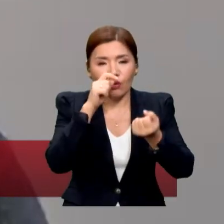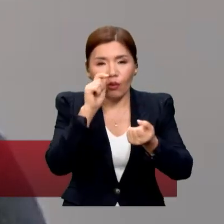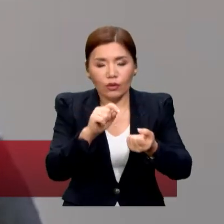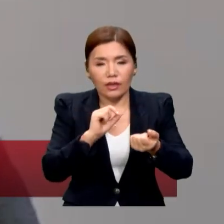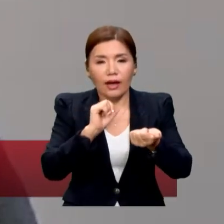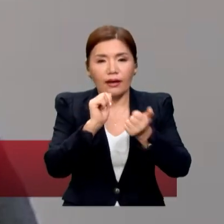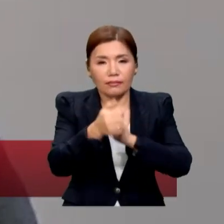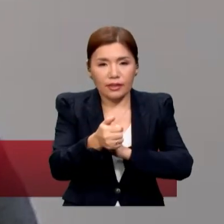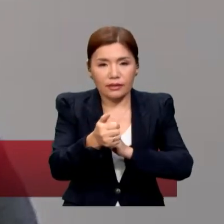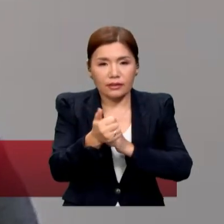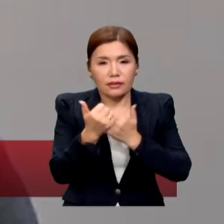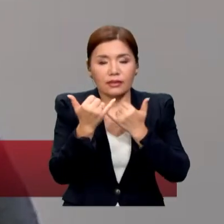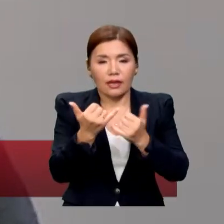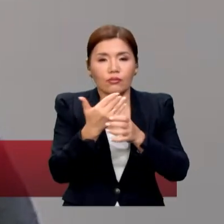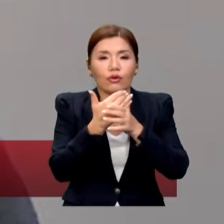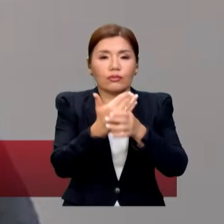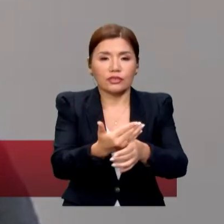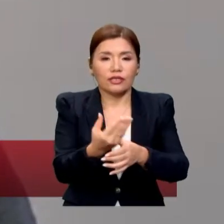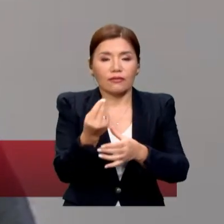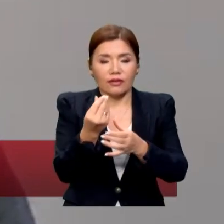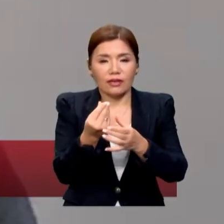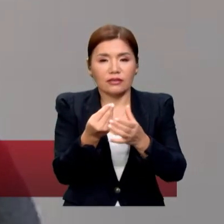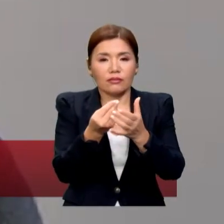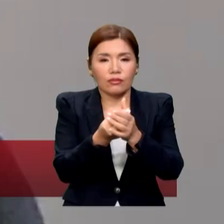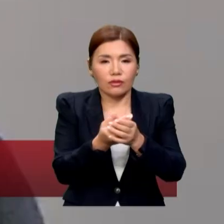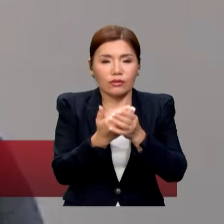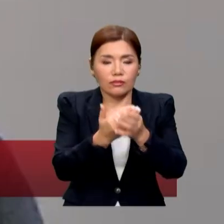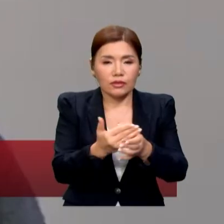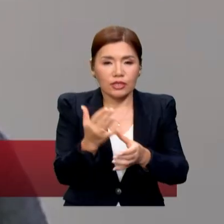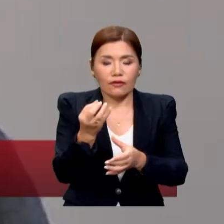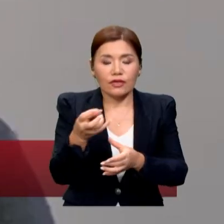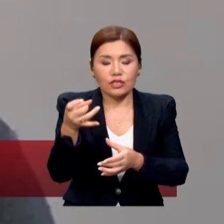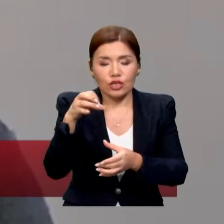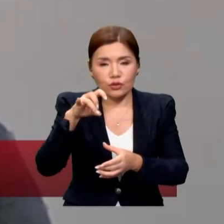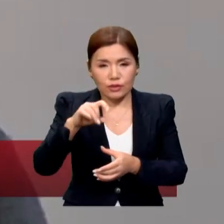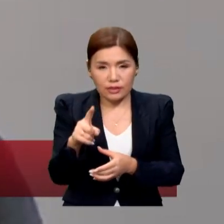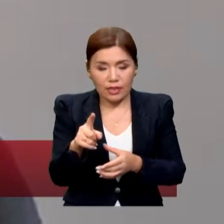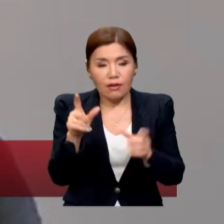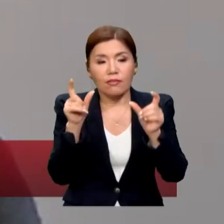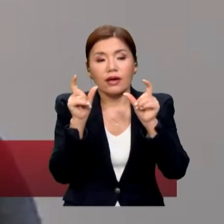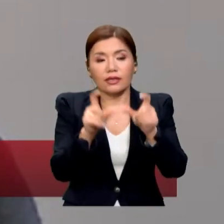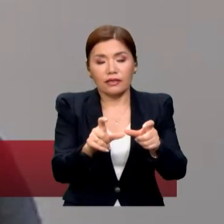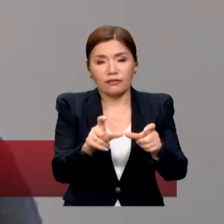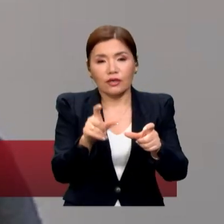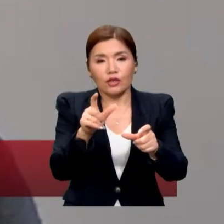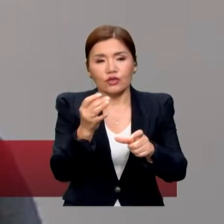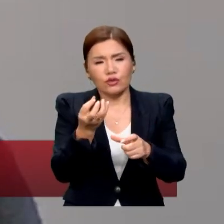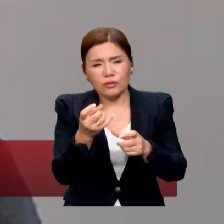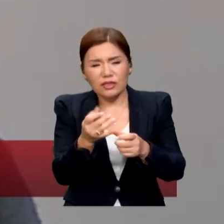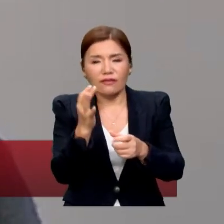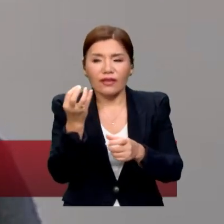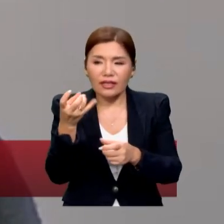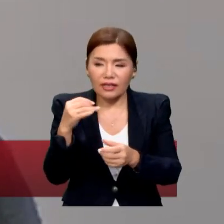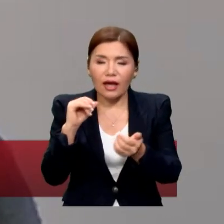обмен на помощь, финансовую помощь со стороны Евросоюза. Евросоюз просто блокировал субсидии Венгрии